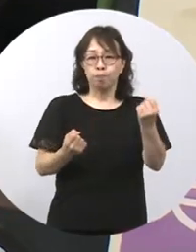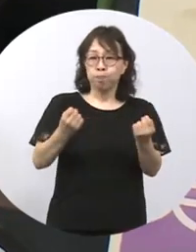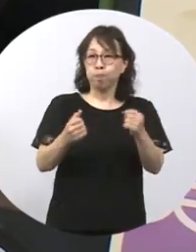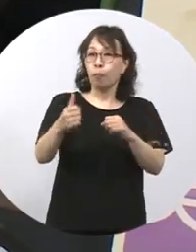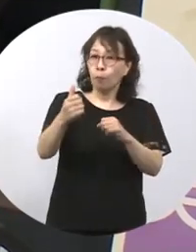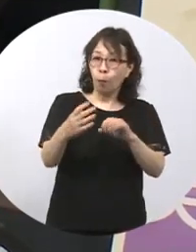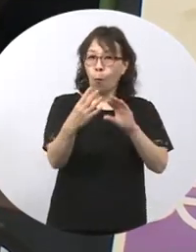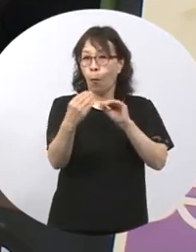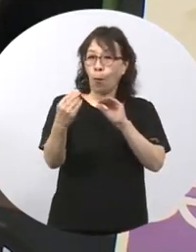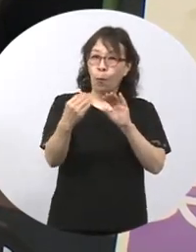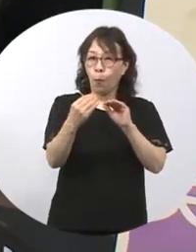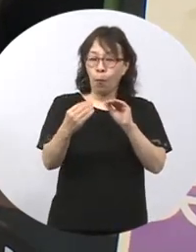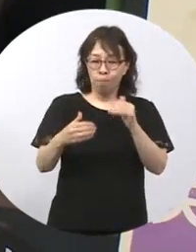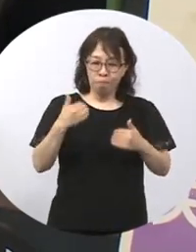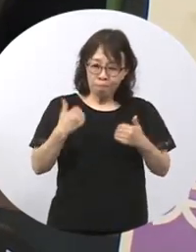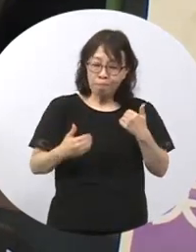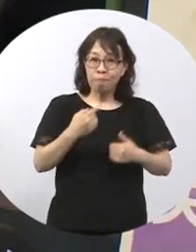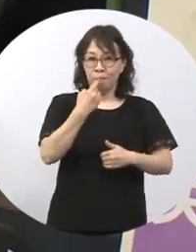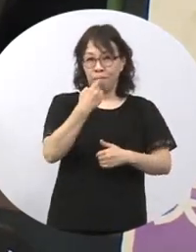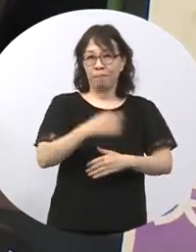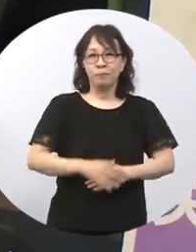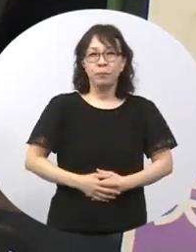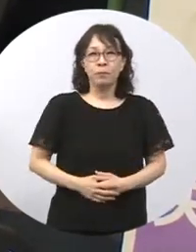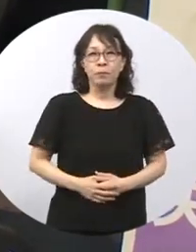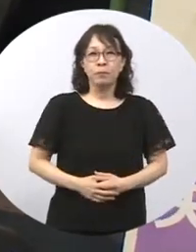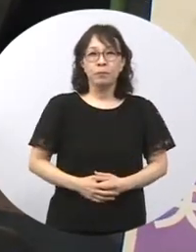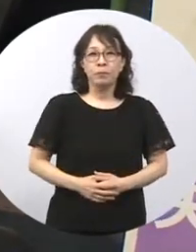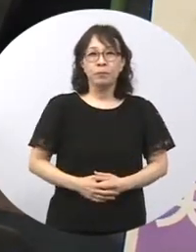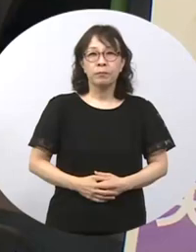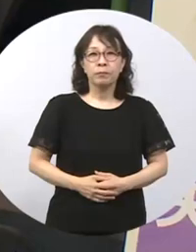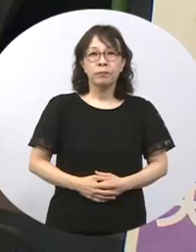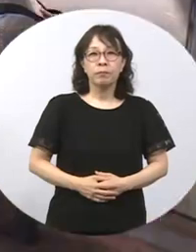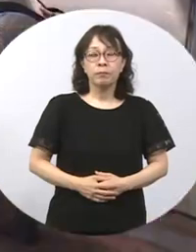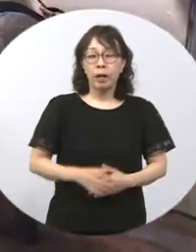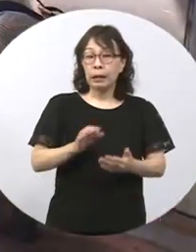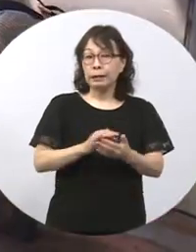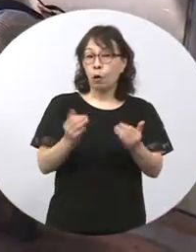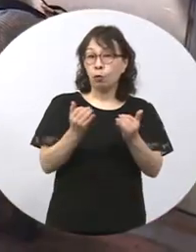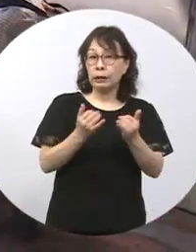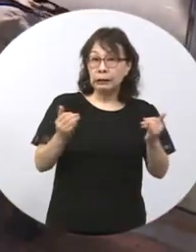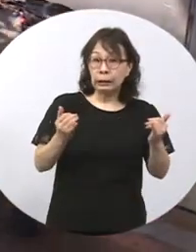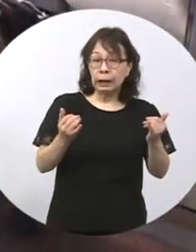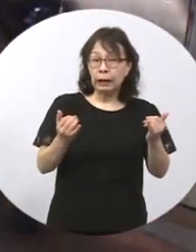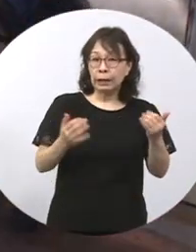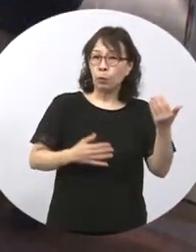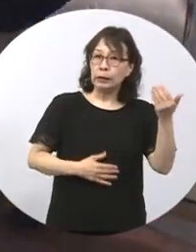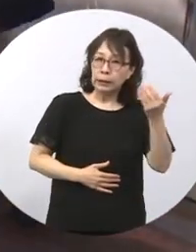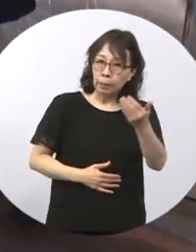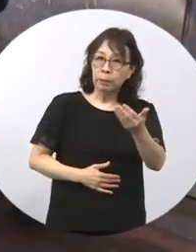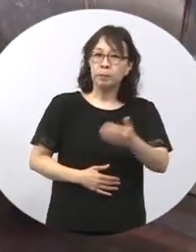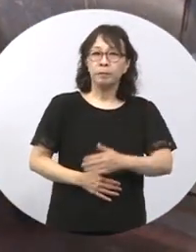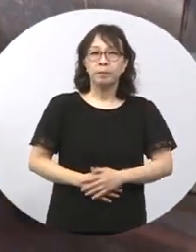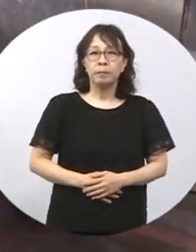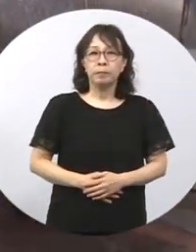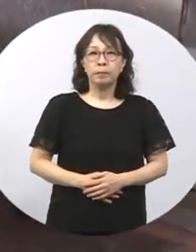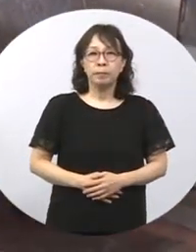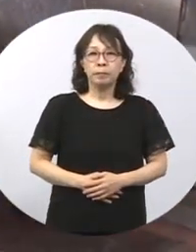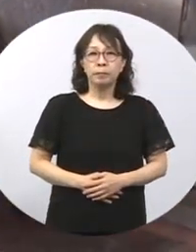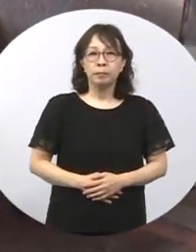が弾みまして、とっても楽しい時間でした。 利用者の方はどう思っているのでしょうか。